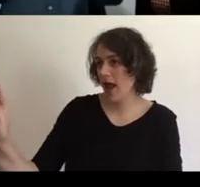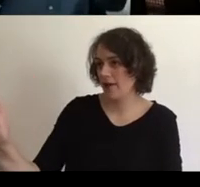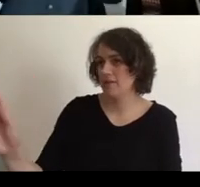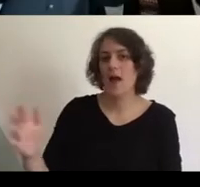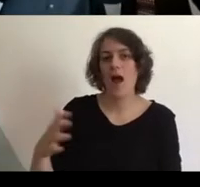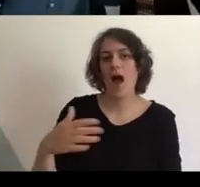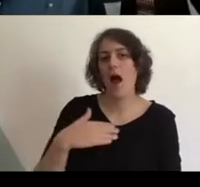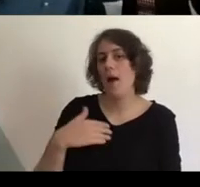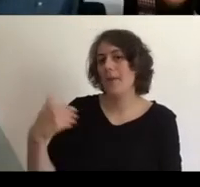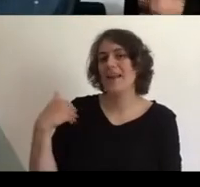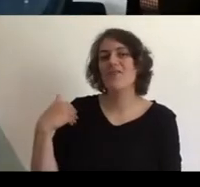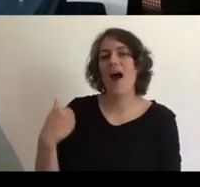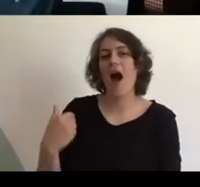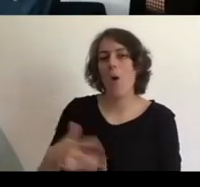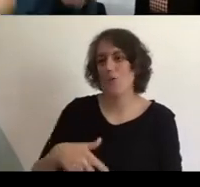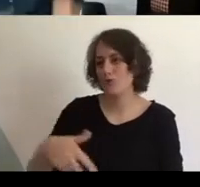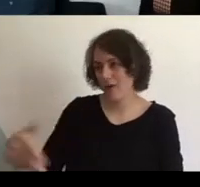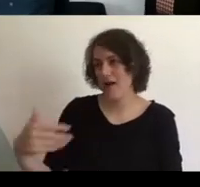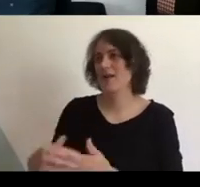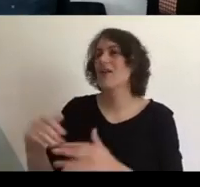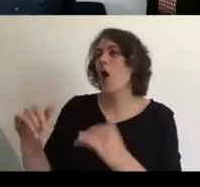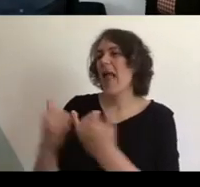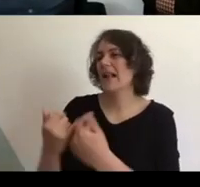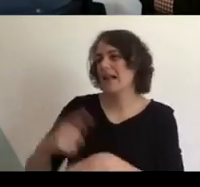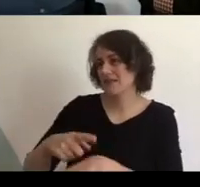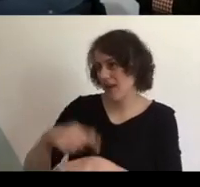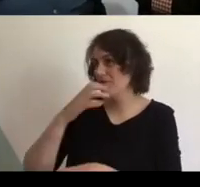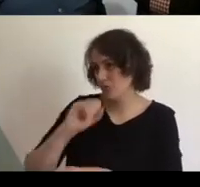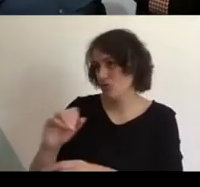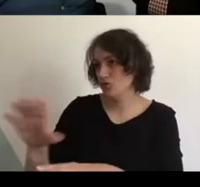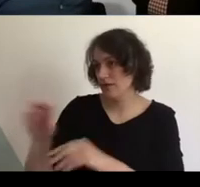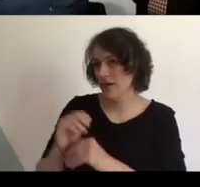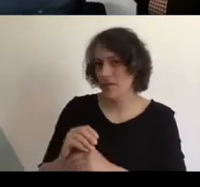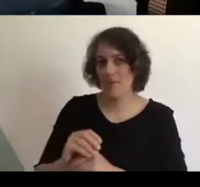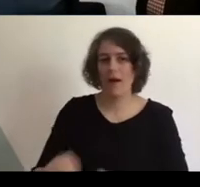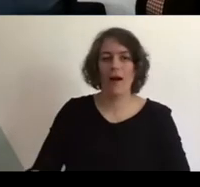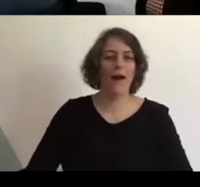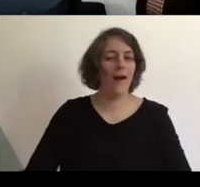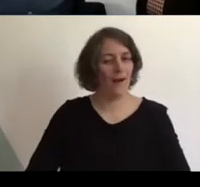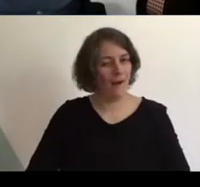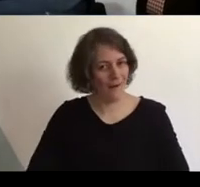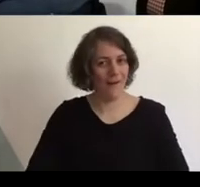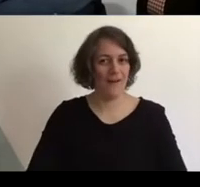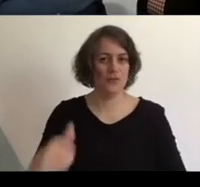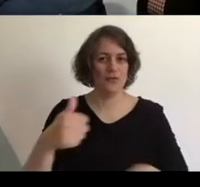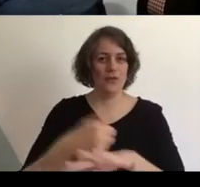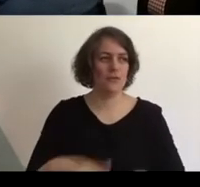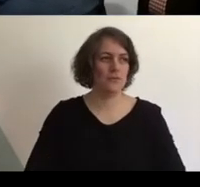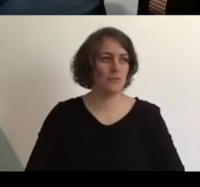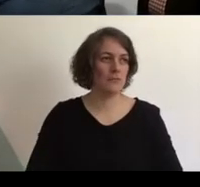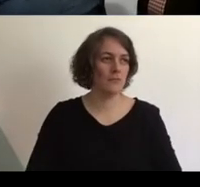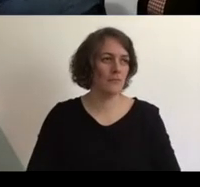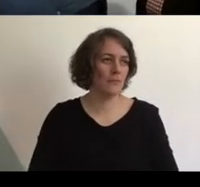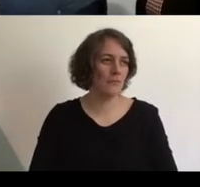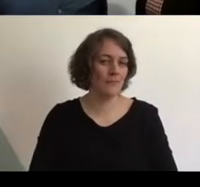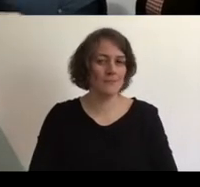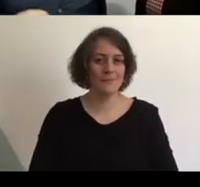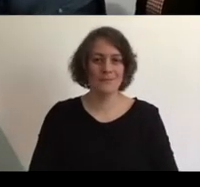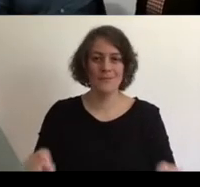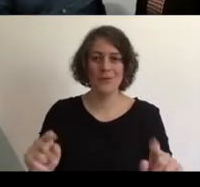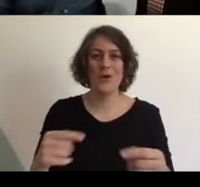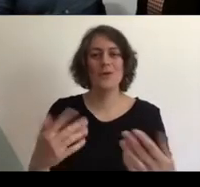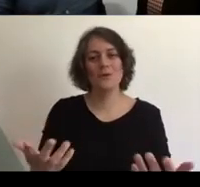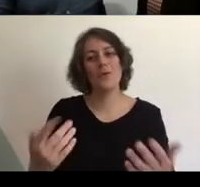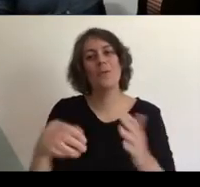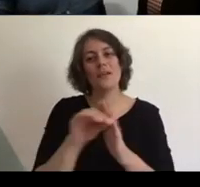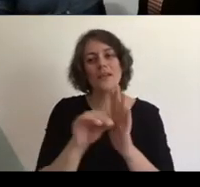war. Das ist quasi mit den eigenen Waffen geschlagen. Ne? Es ist vielleicht auch ein bisschen charmanter, als mit dem Gesetz kommen